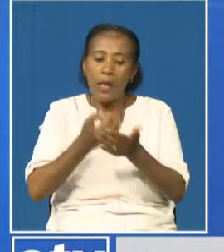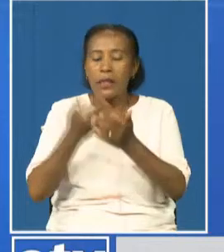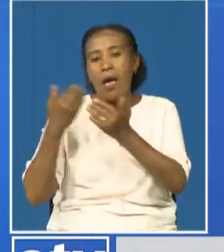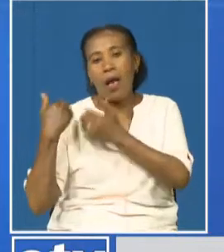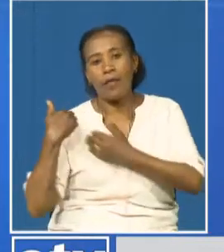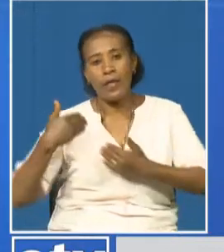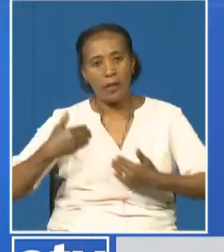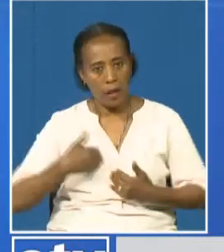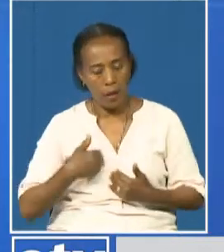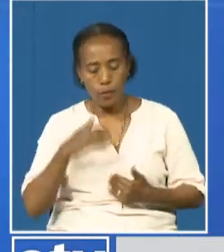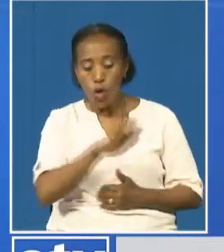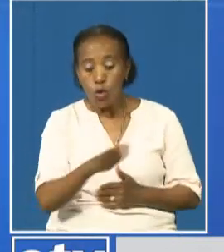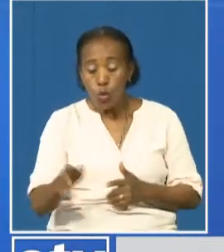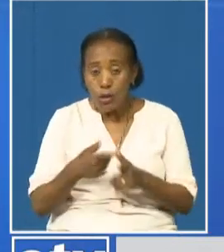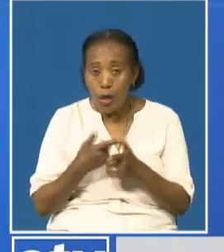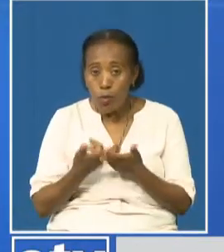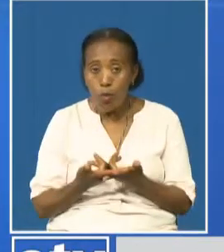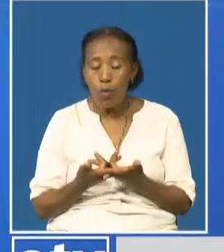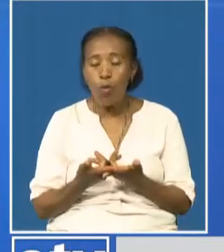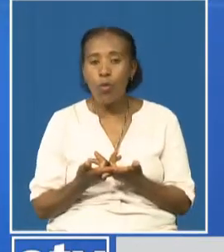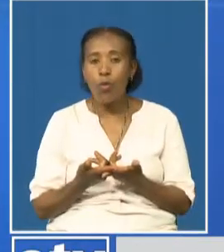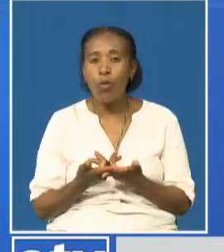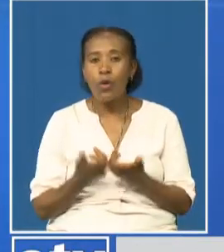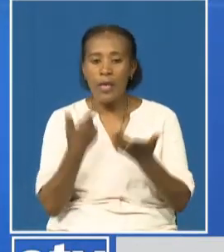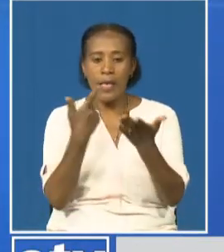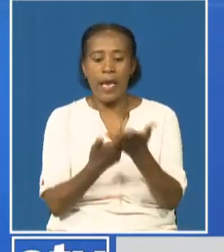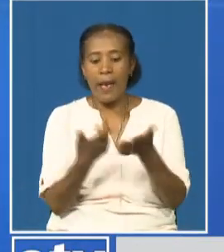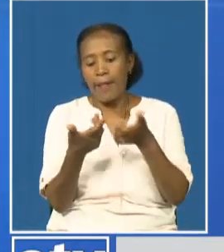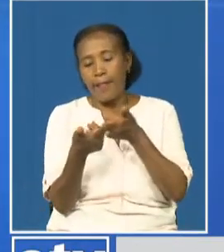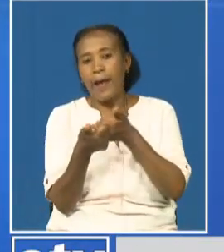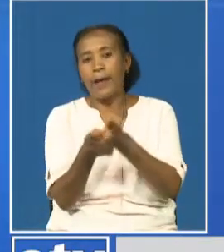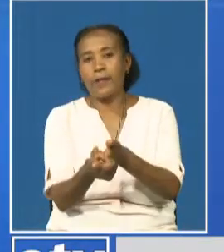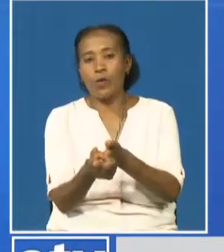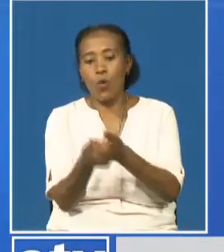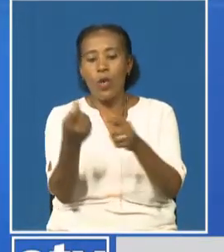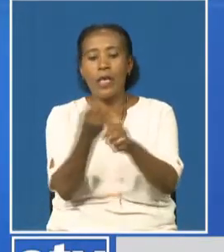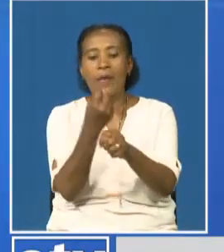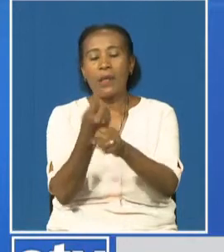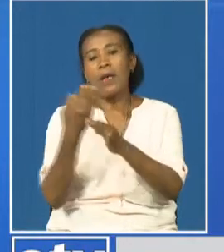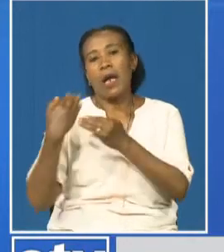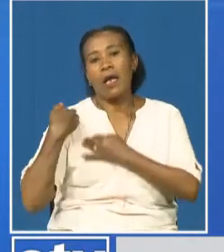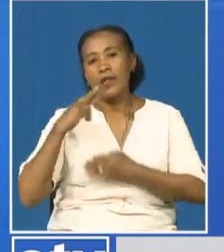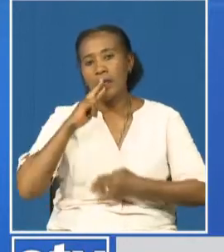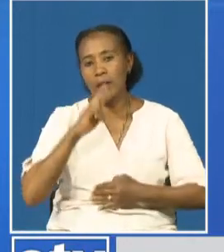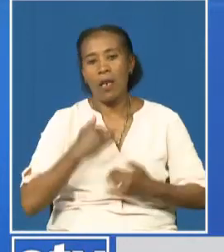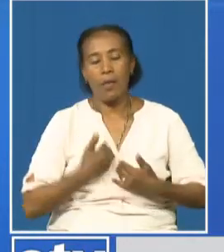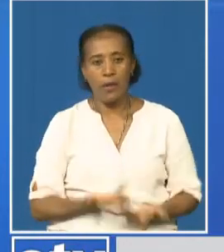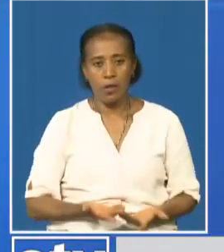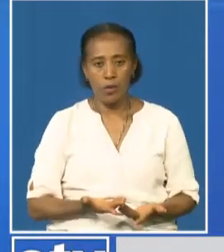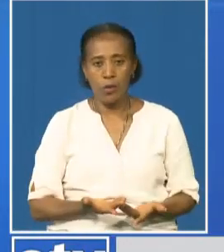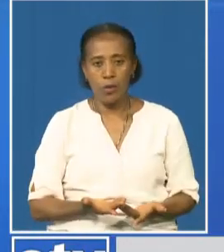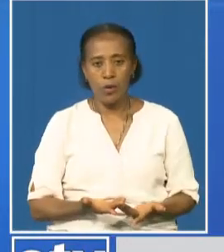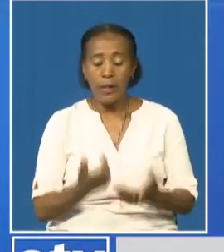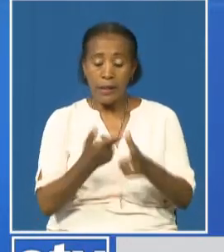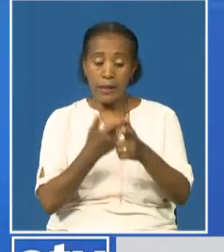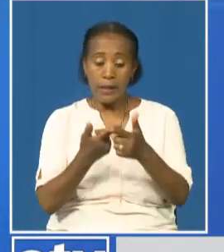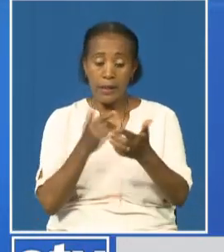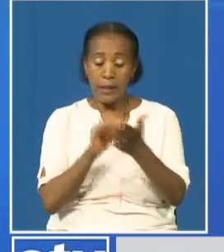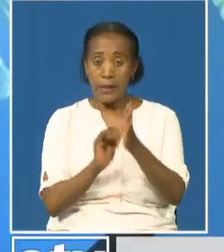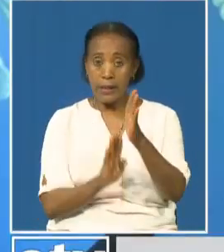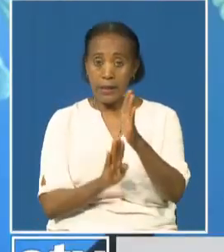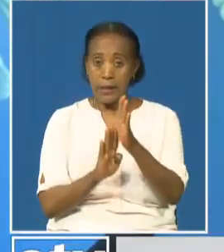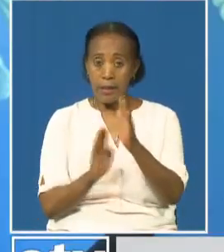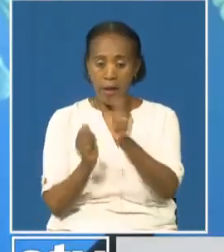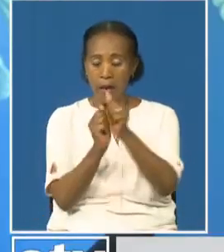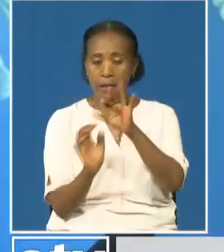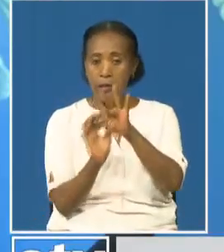ኃላፊነት አለባቸው ልጆች ደግሞ ይሄን ተከትለው የመተግበር ኃላፊነትም አለባቸው ማለት ነው። እንግዲህ ከዚህ ጋር ተያይዞ